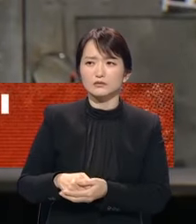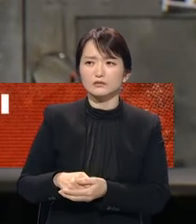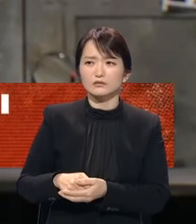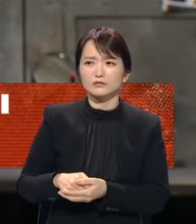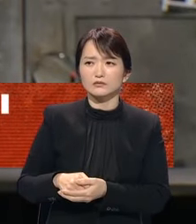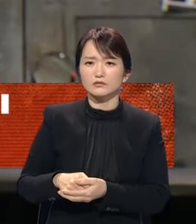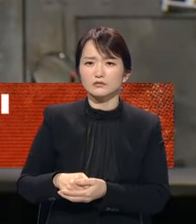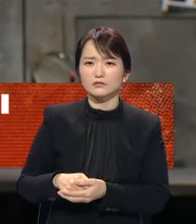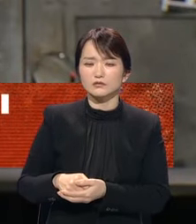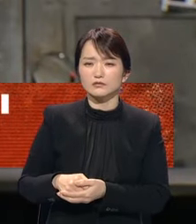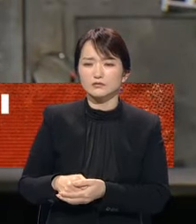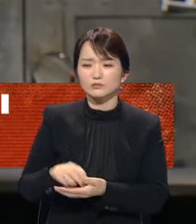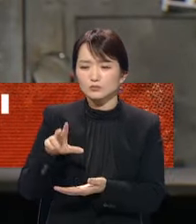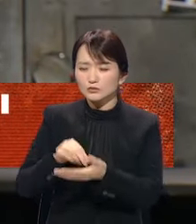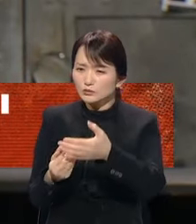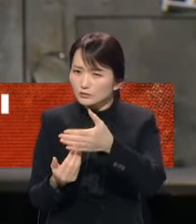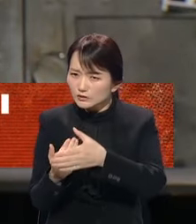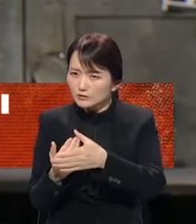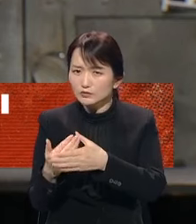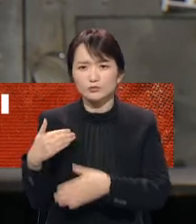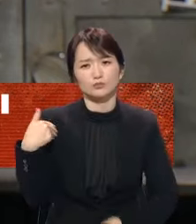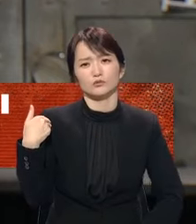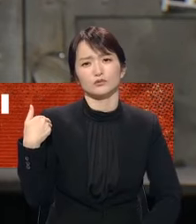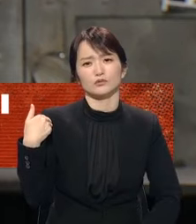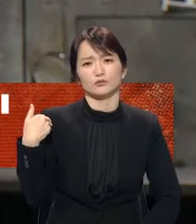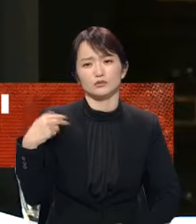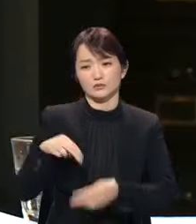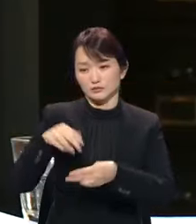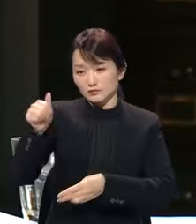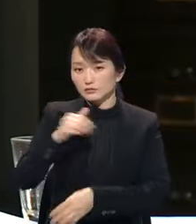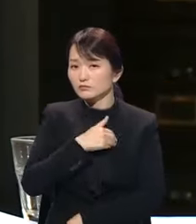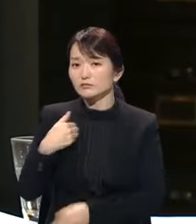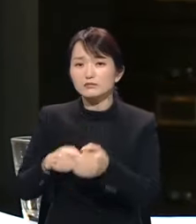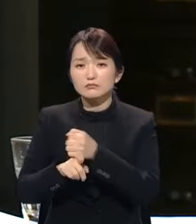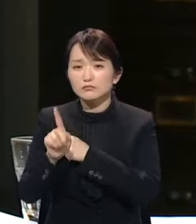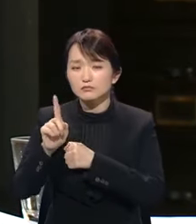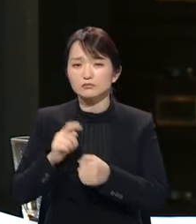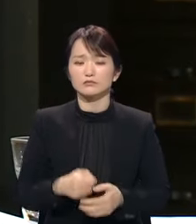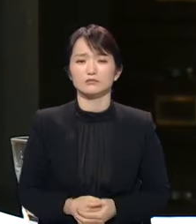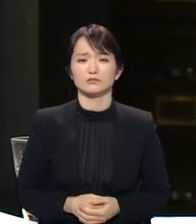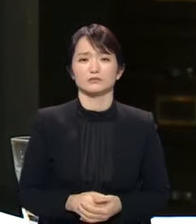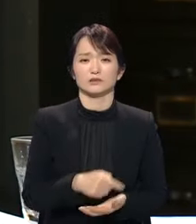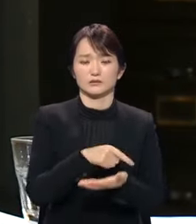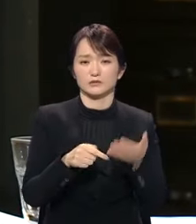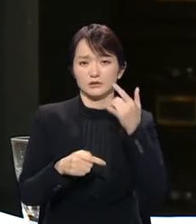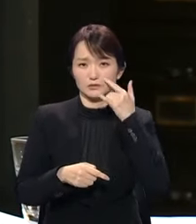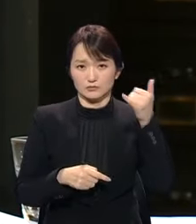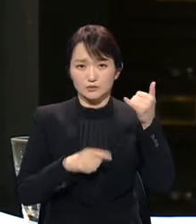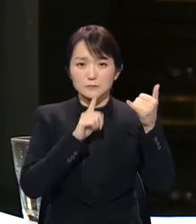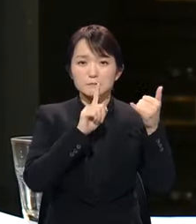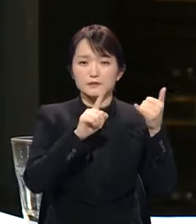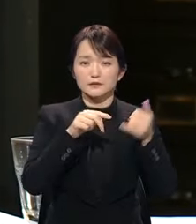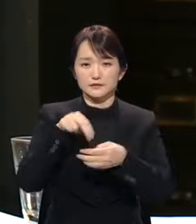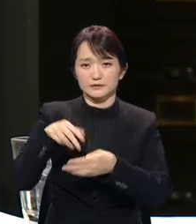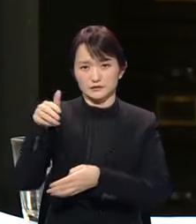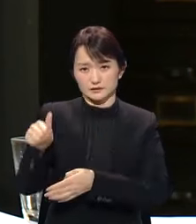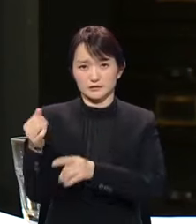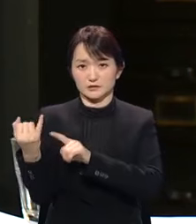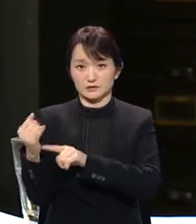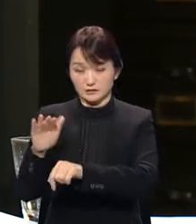몰랐대요. 그럼 어떻게 저렇게 당당하죠? 자, 피해 학부모들이 주장하는 이 센터장의